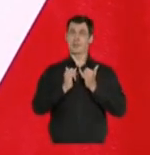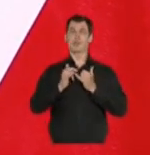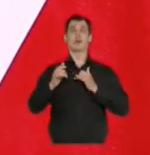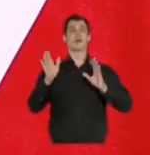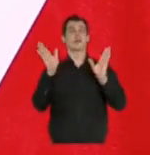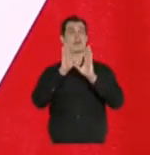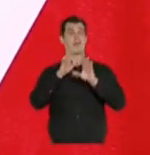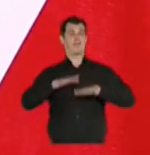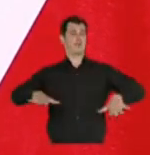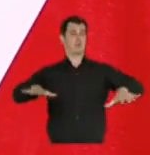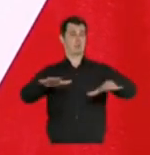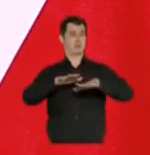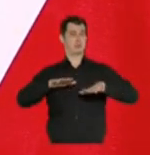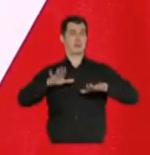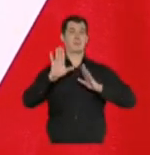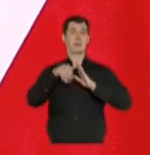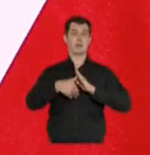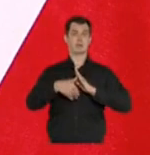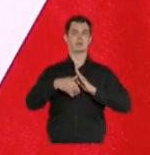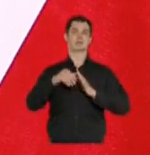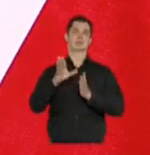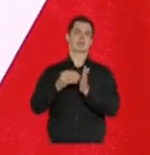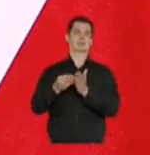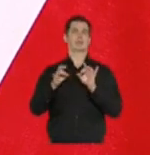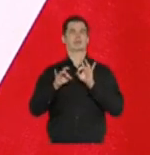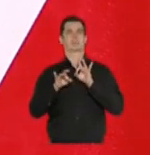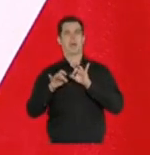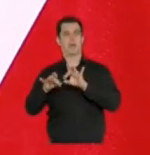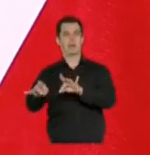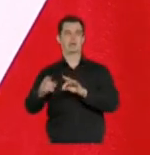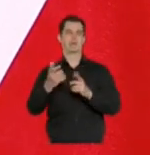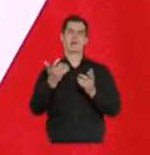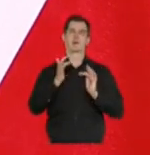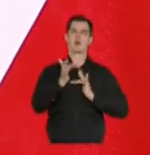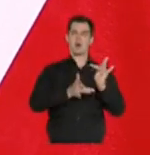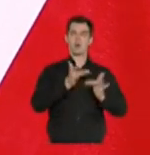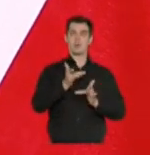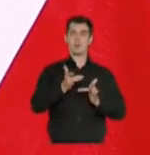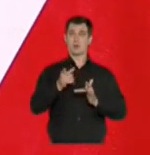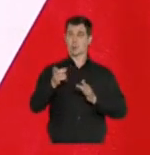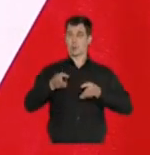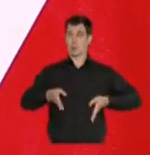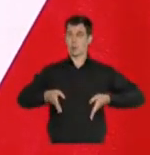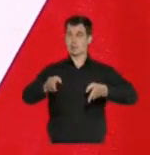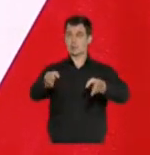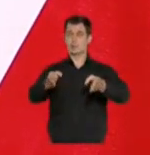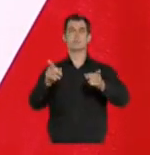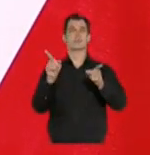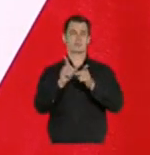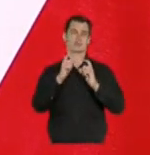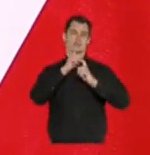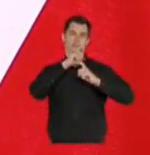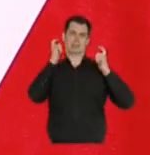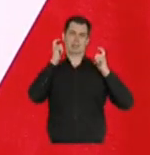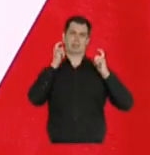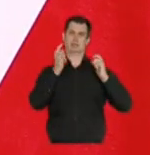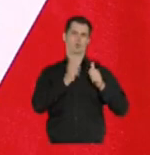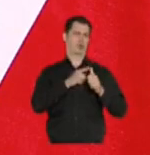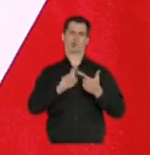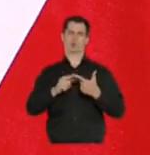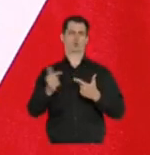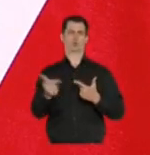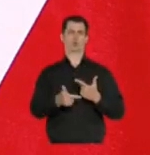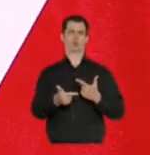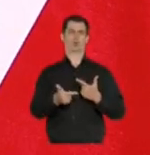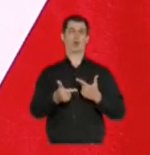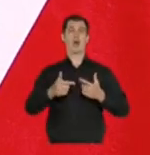przestrzeni miejskiej, jest zobowiązanie do noszenia maseczki. Również dotyczy to jazdy na rowerze.